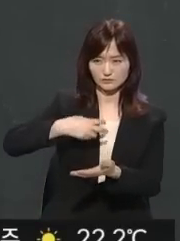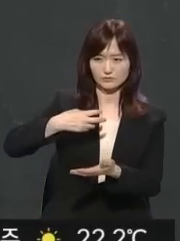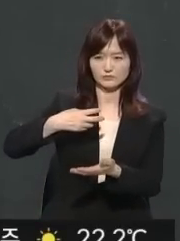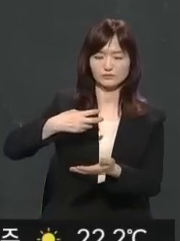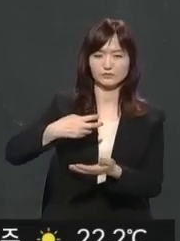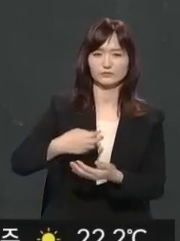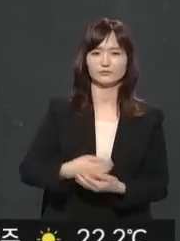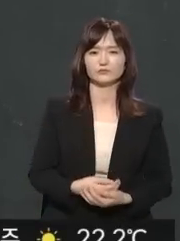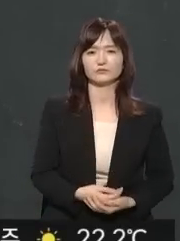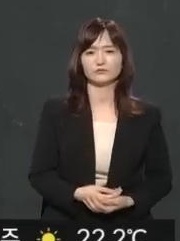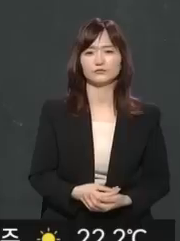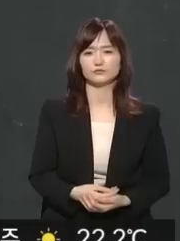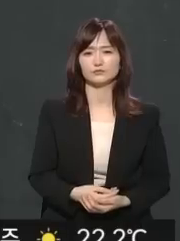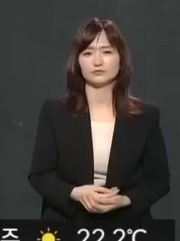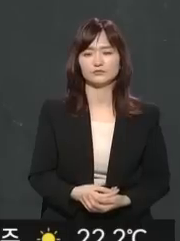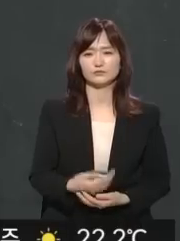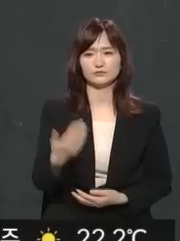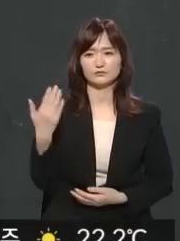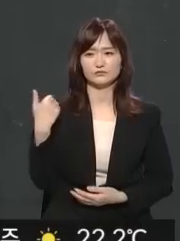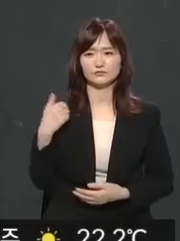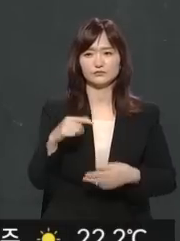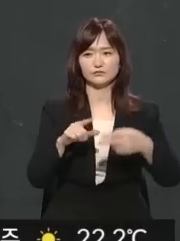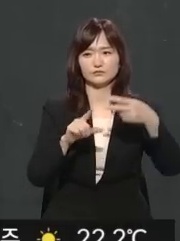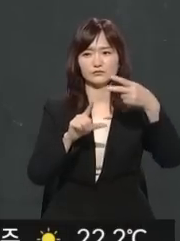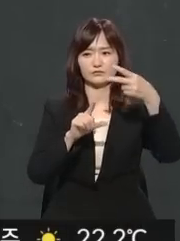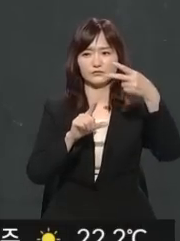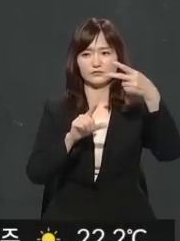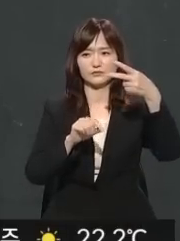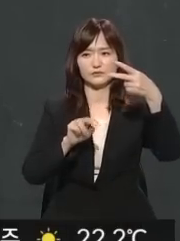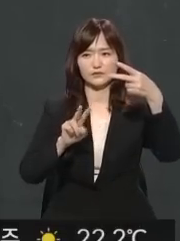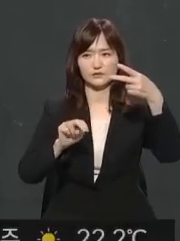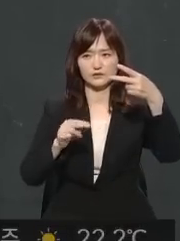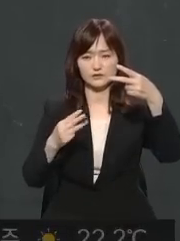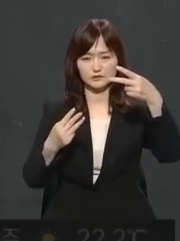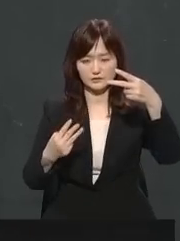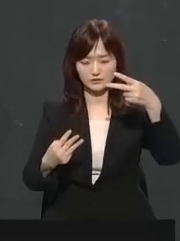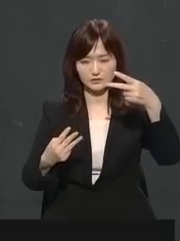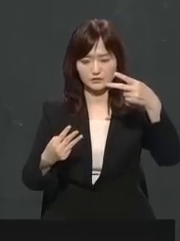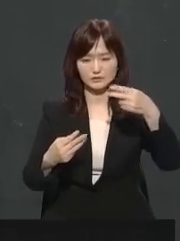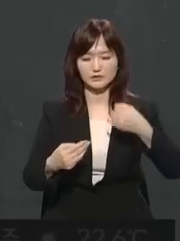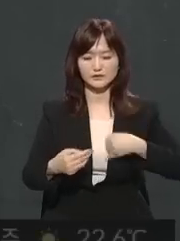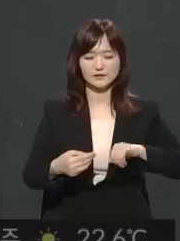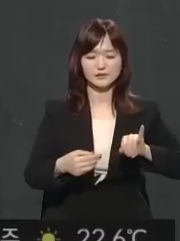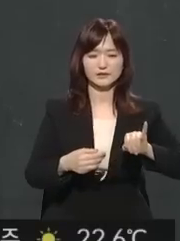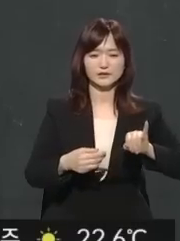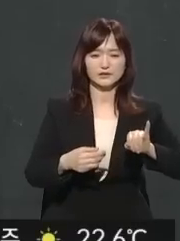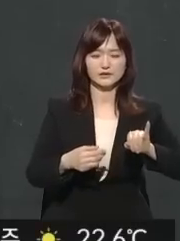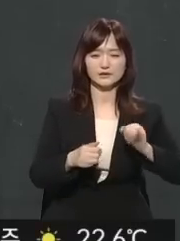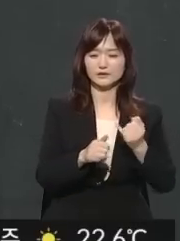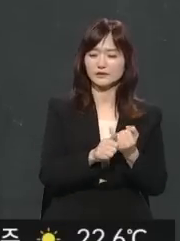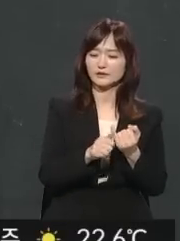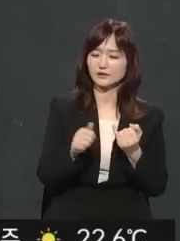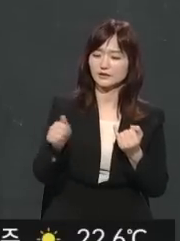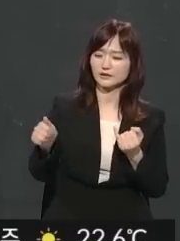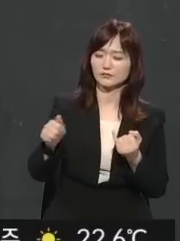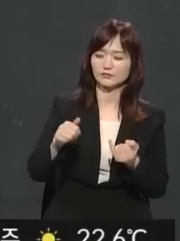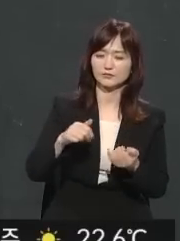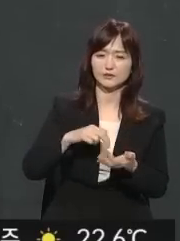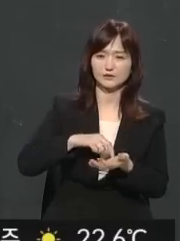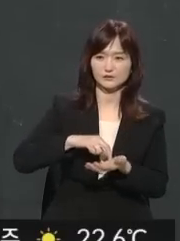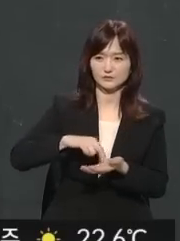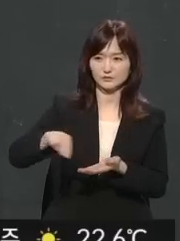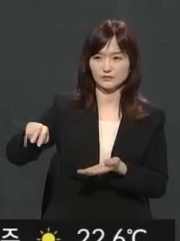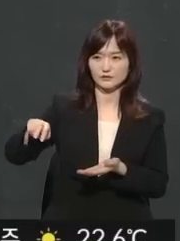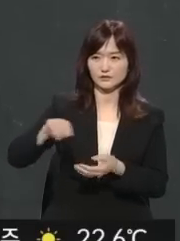나비 왔고 지난 23일에도 다시 밤에 딸이 사위에게 오빠 잘 자라고 문자를 보냈는데 사유가 그 다음날